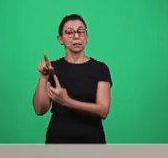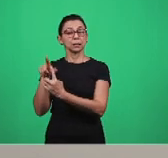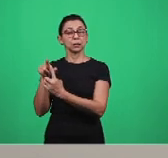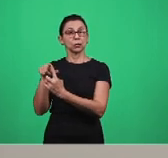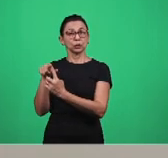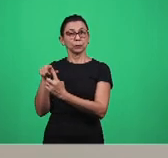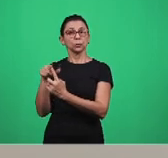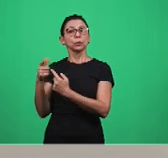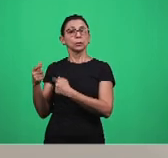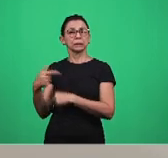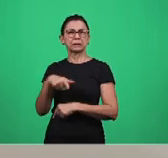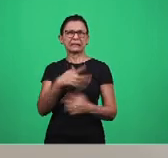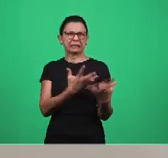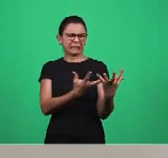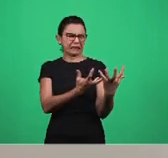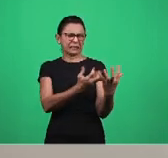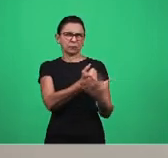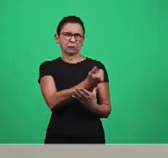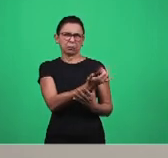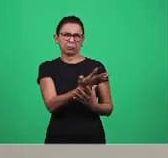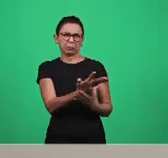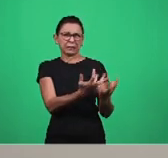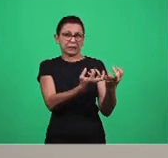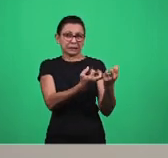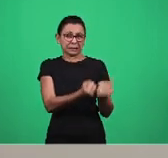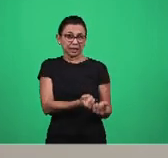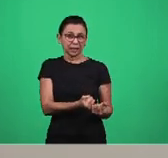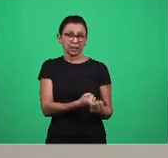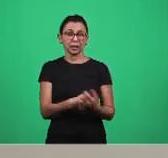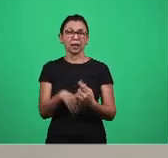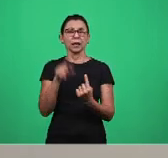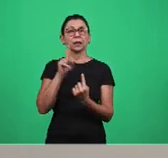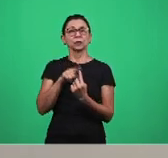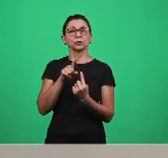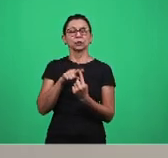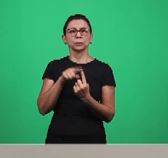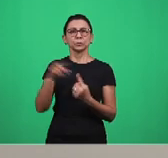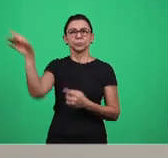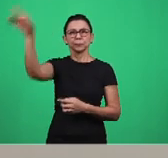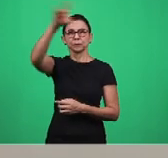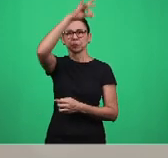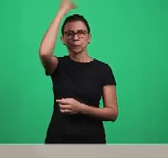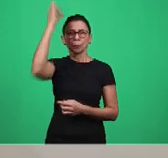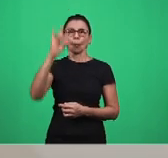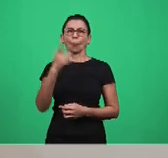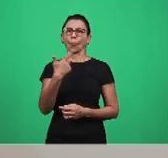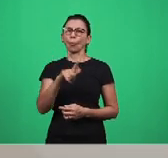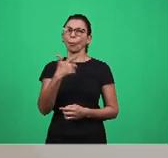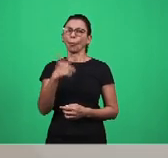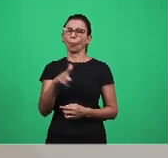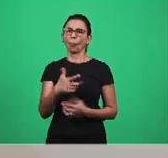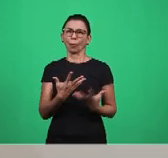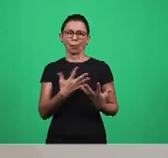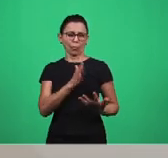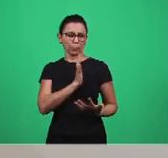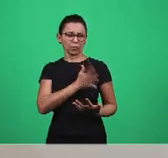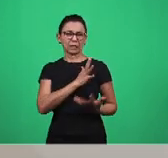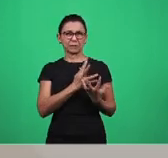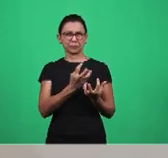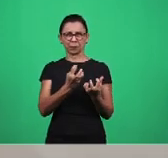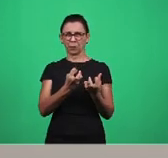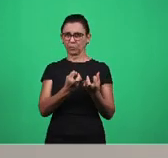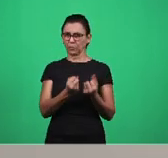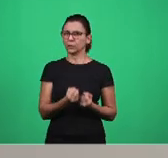vie chrétienne sec, desséchée, qui n'a pas le Saint-Esprit, qui n'est pas préoccupé avec cette opération de vie, qui est l'opération du